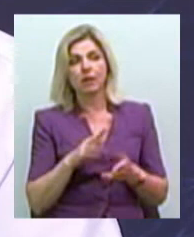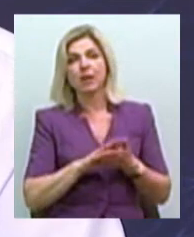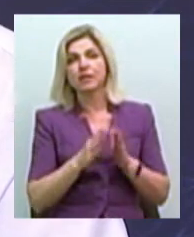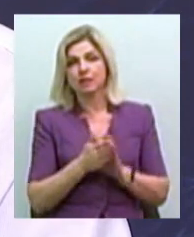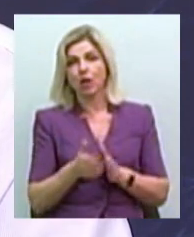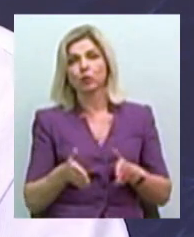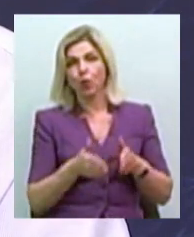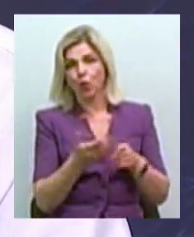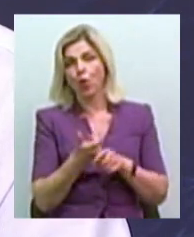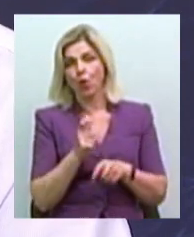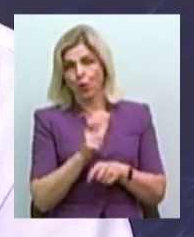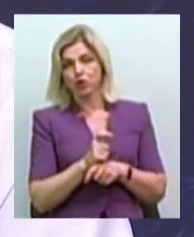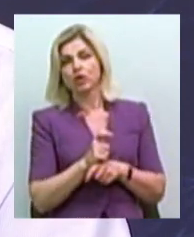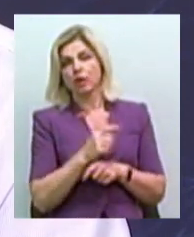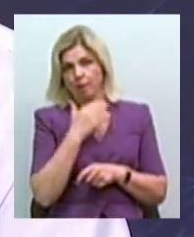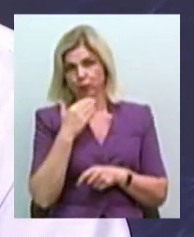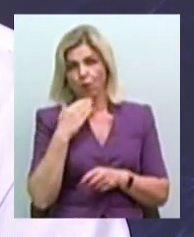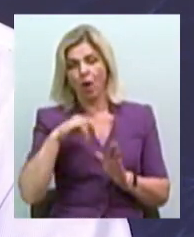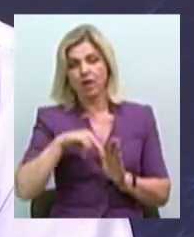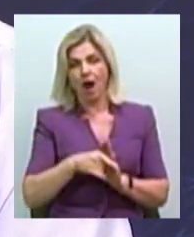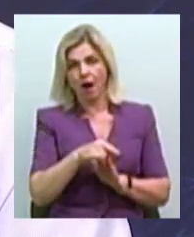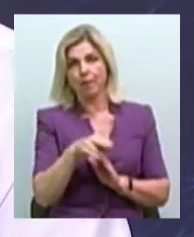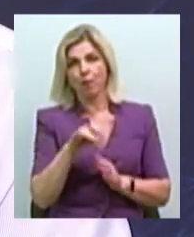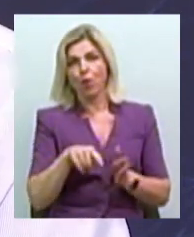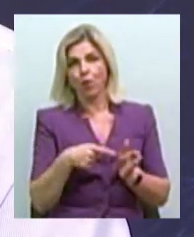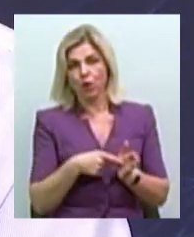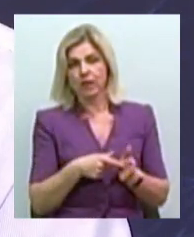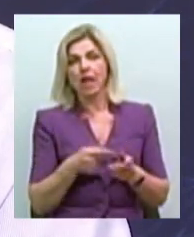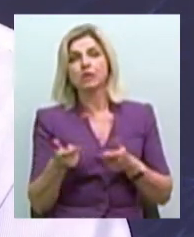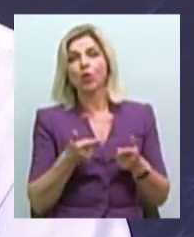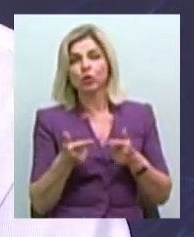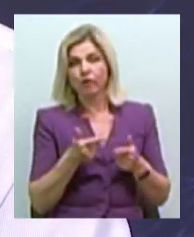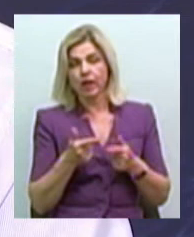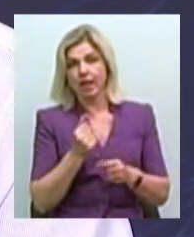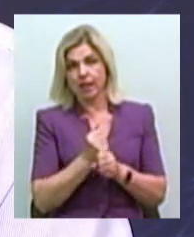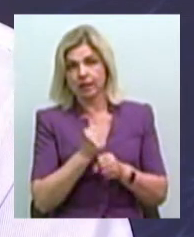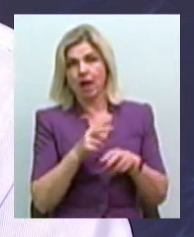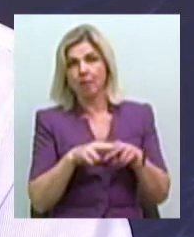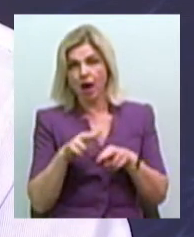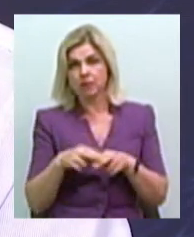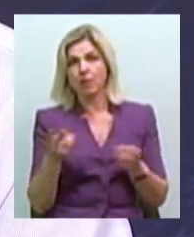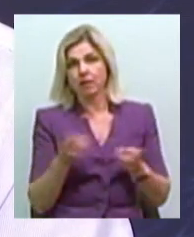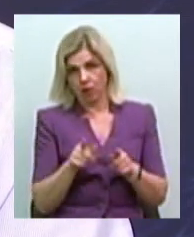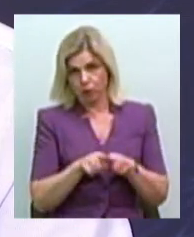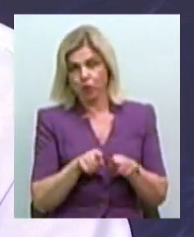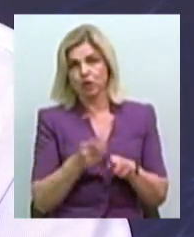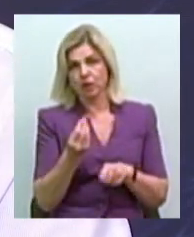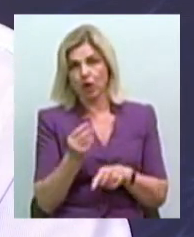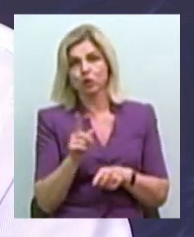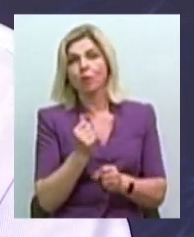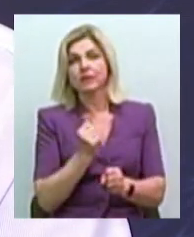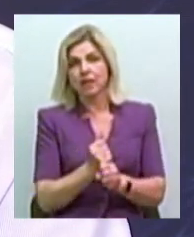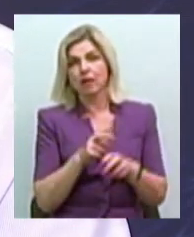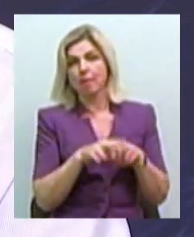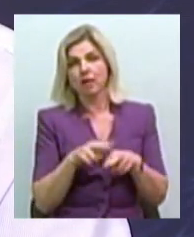прекрасно. Очень много ям по городу. Поэтому изготовление паспортов требует дополнительного выделения средств, чтобы сделать эти паспорта